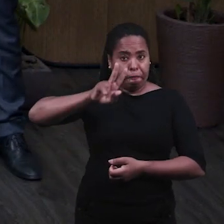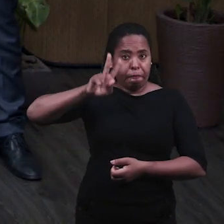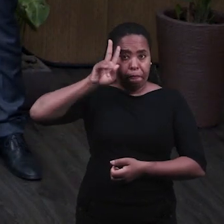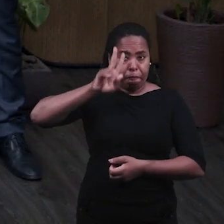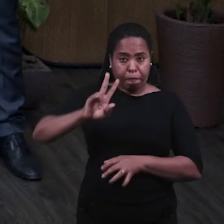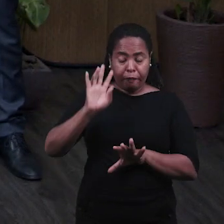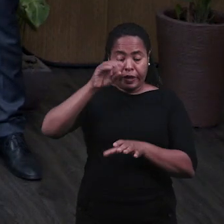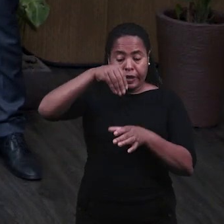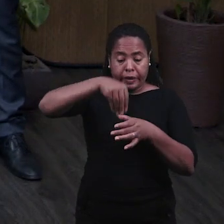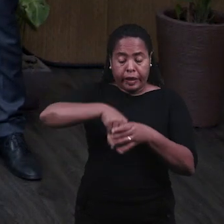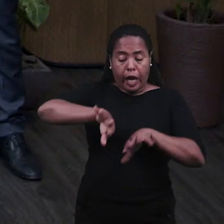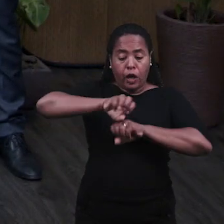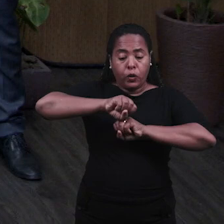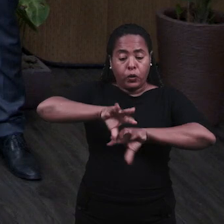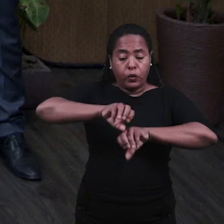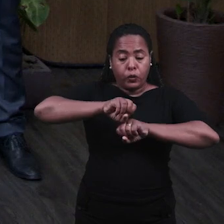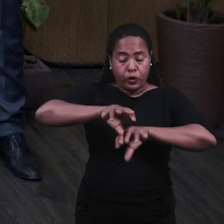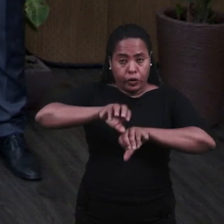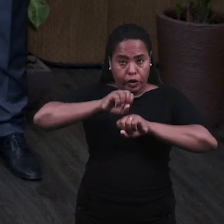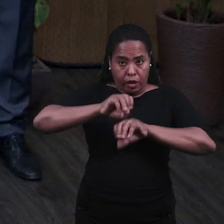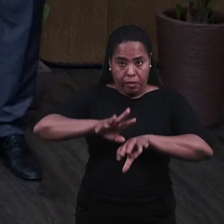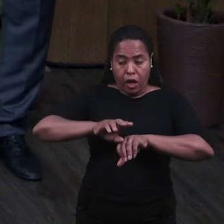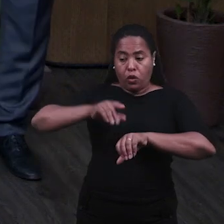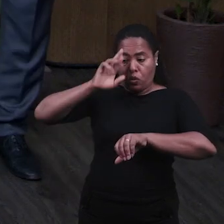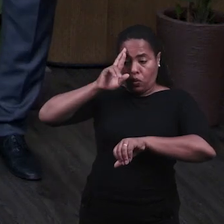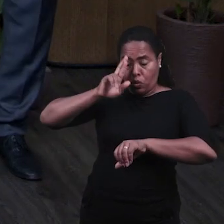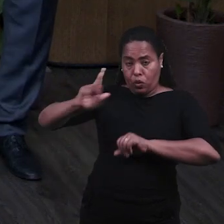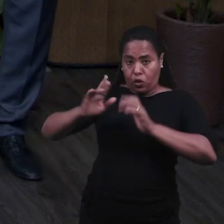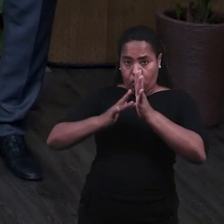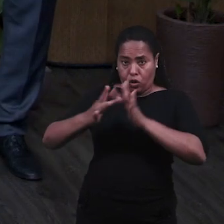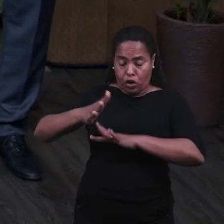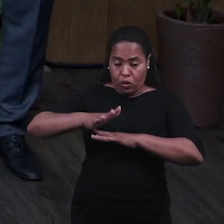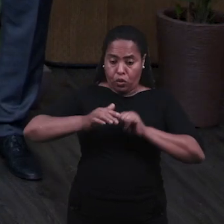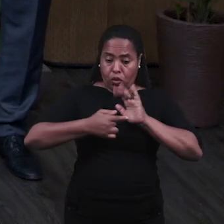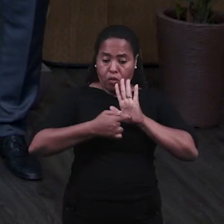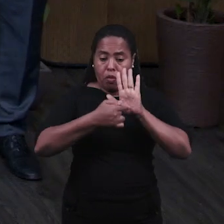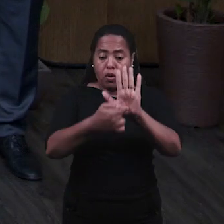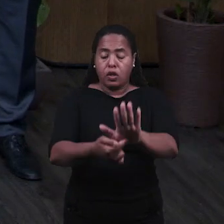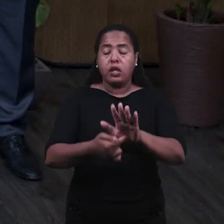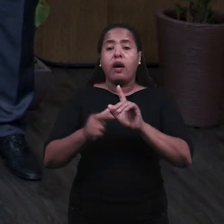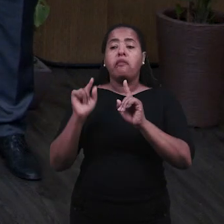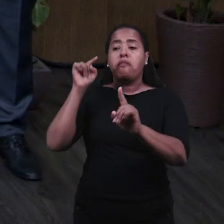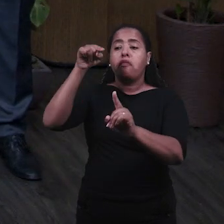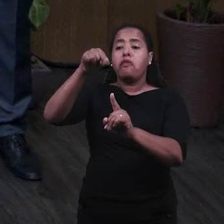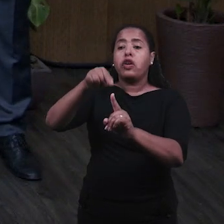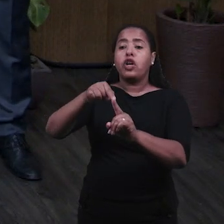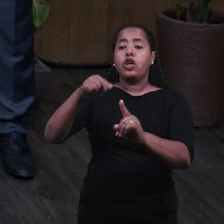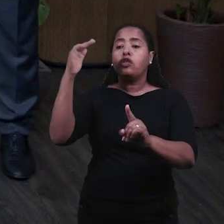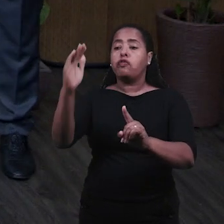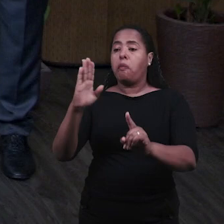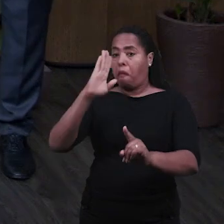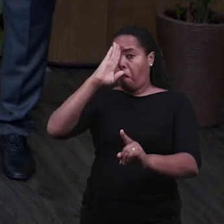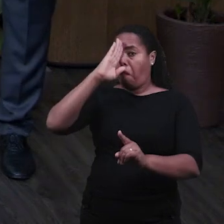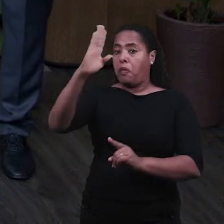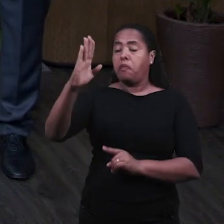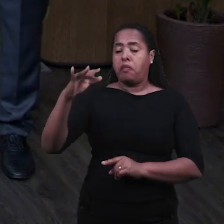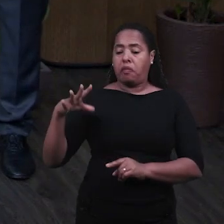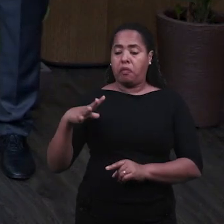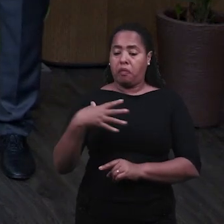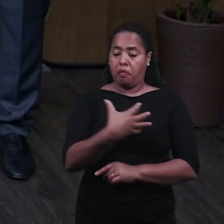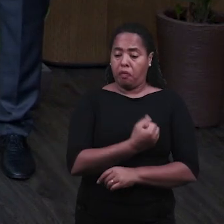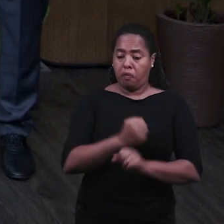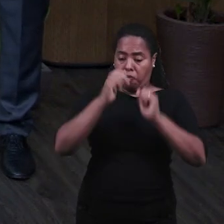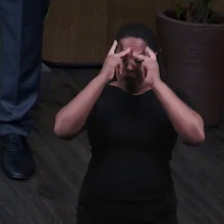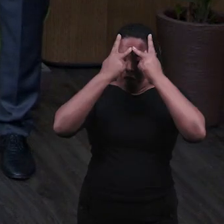que dans l'enseignement de Jésus, l'objectif plus grand est le salut de l'homme,